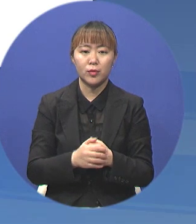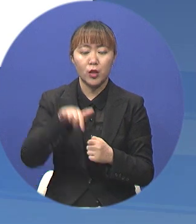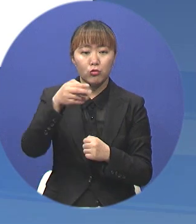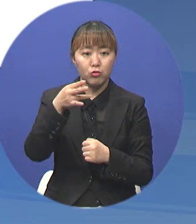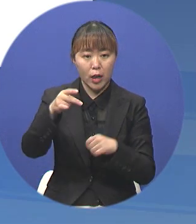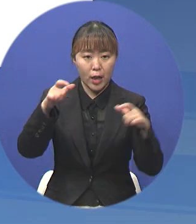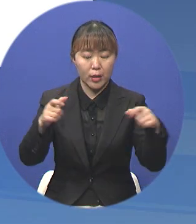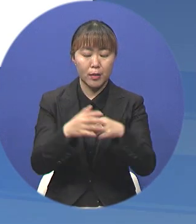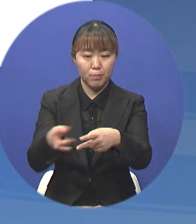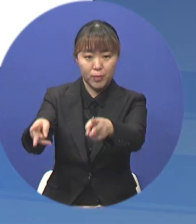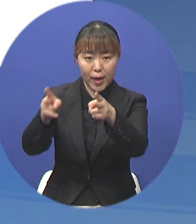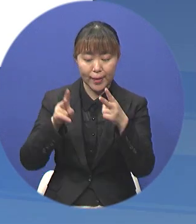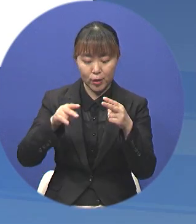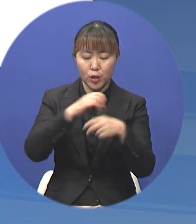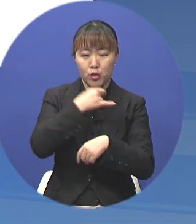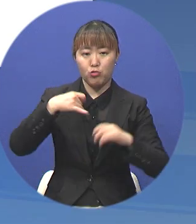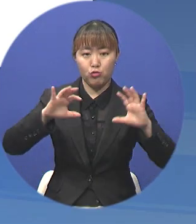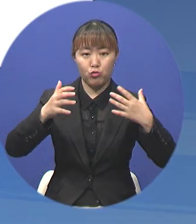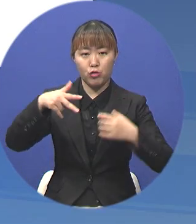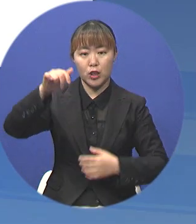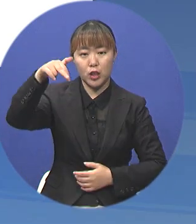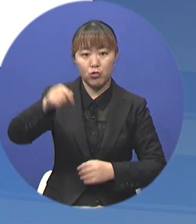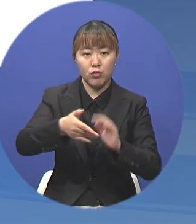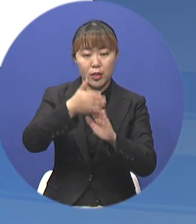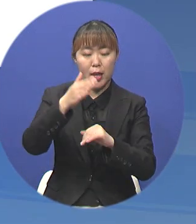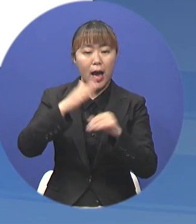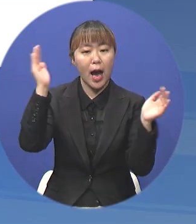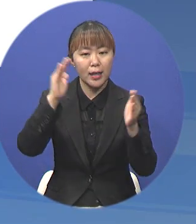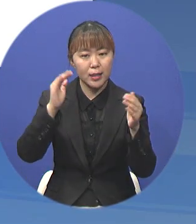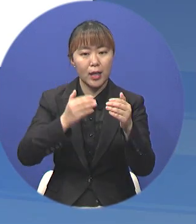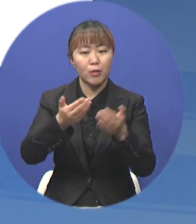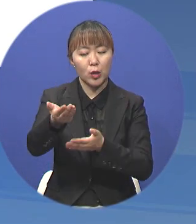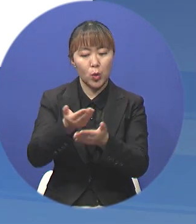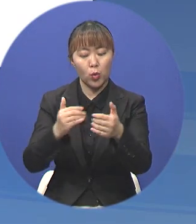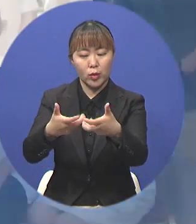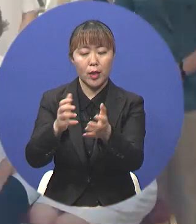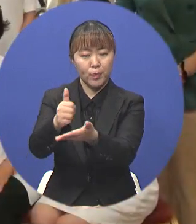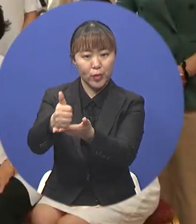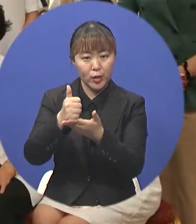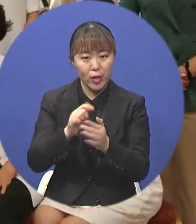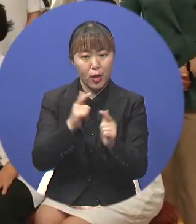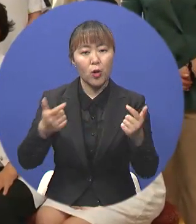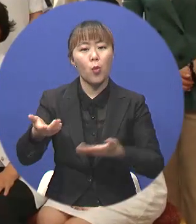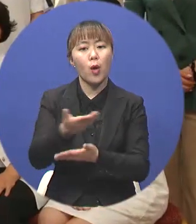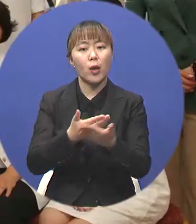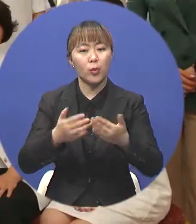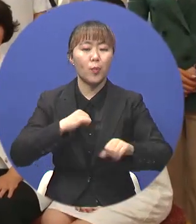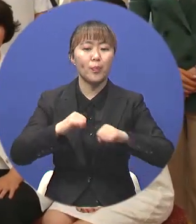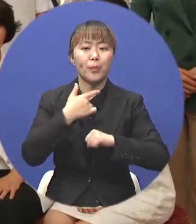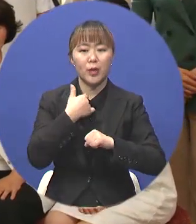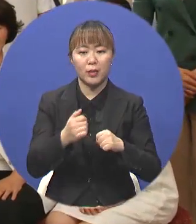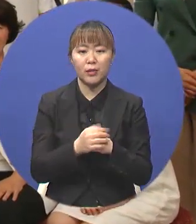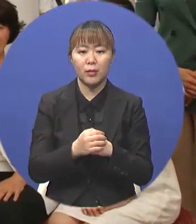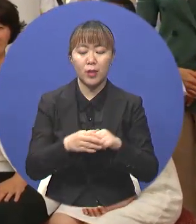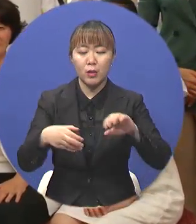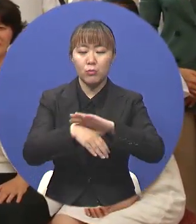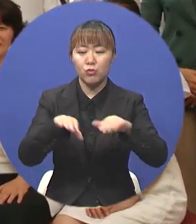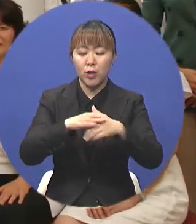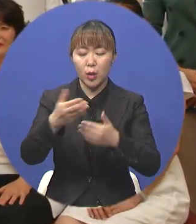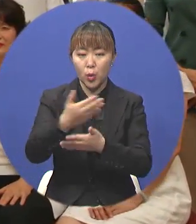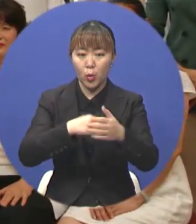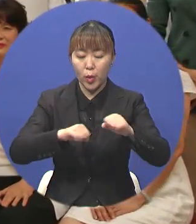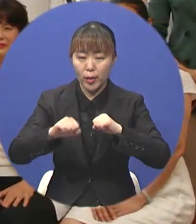구례구는 자매결연 도시인 중국 지주시의 청소년 교류단을 초청해 다양한 교류 활동을 펼쳤습니다. 문화교류